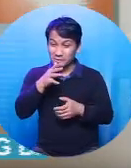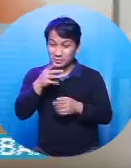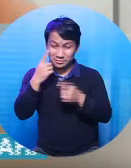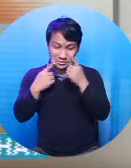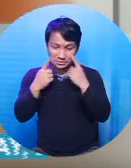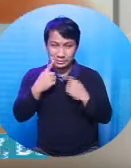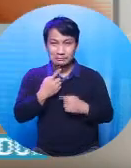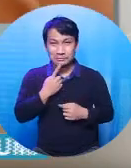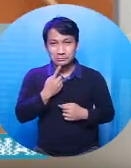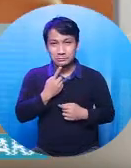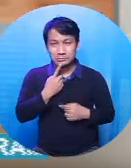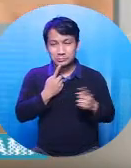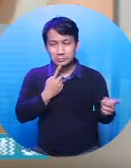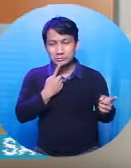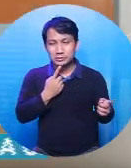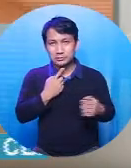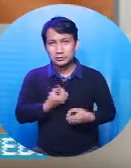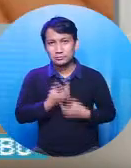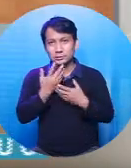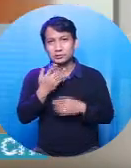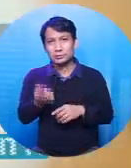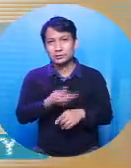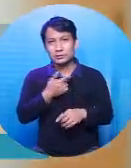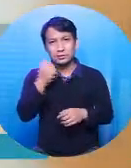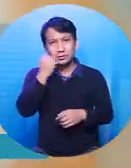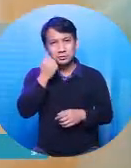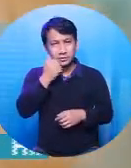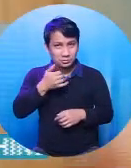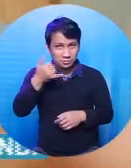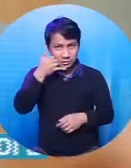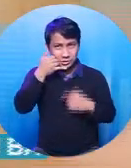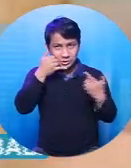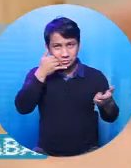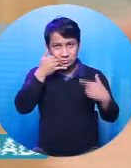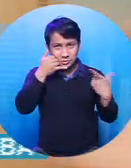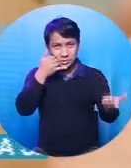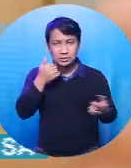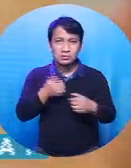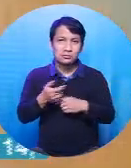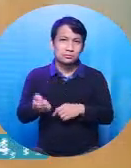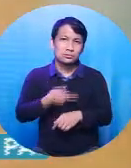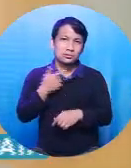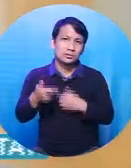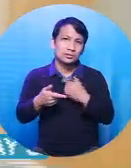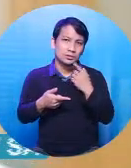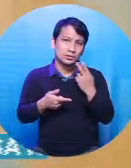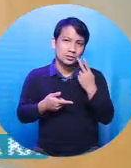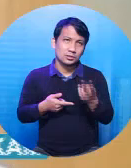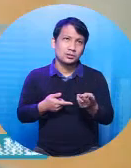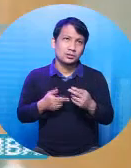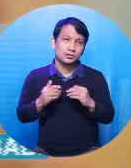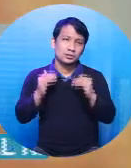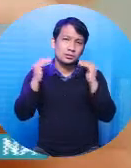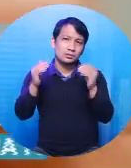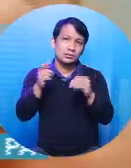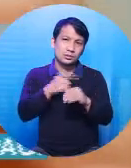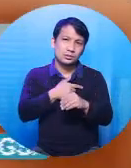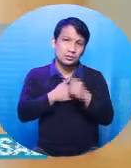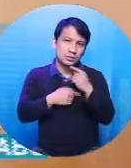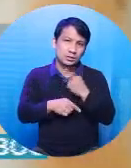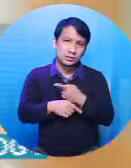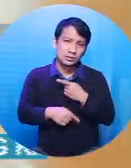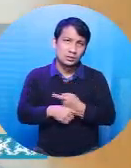buwan na ako nalimpay sa tawag mo. Sinabi ko sa'yo na umagin ka ng palaan para